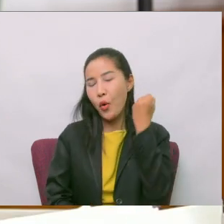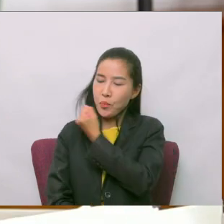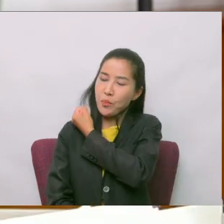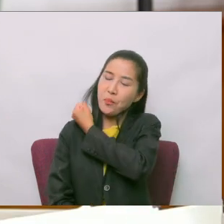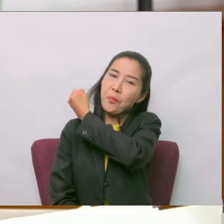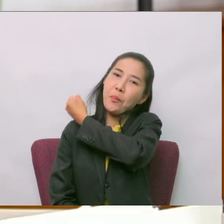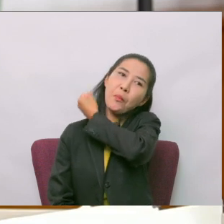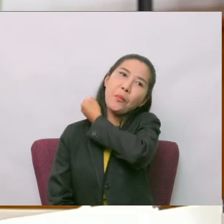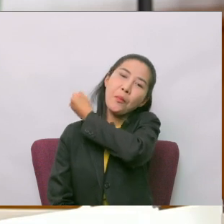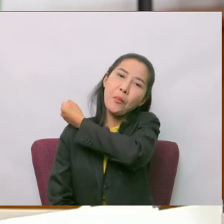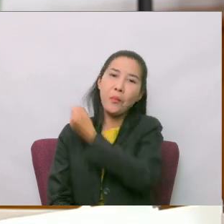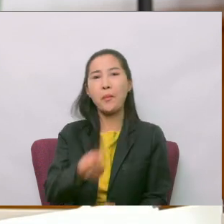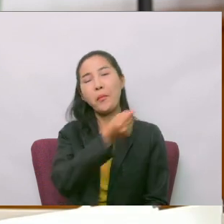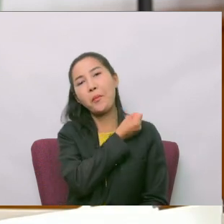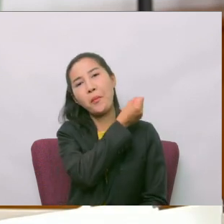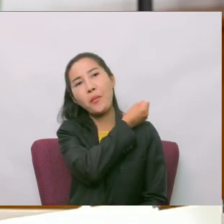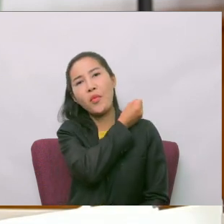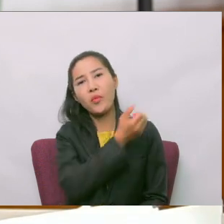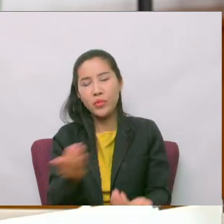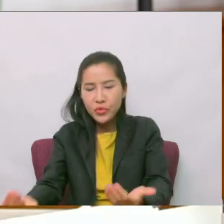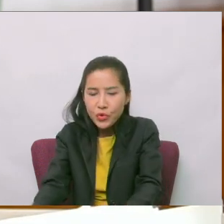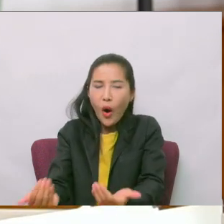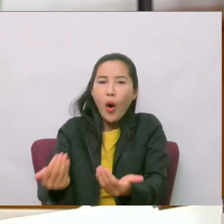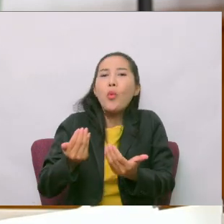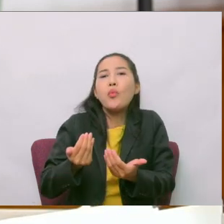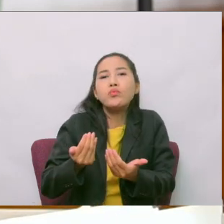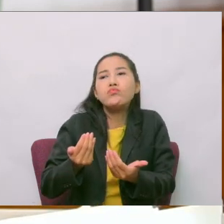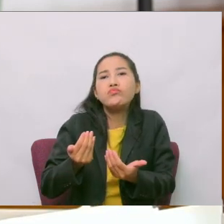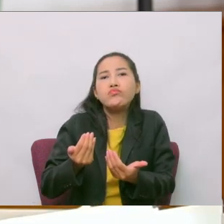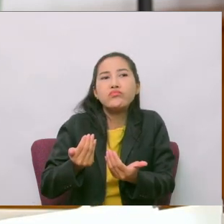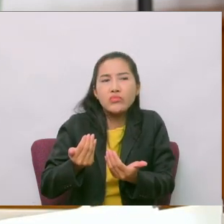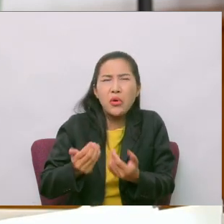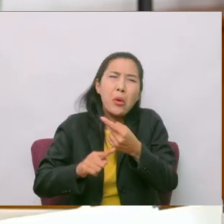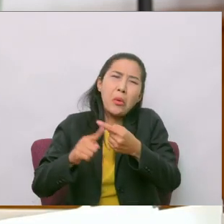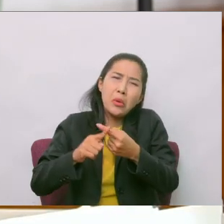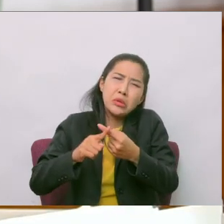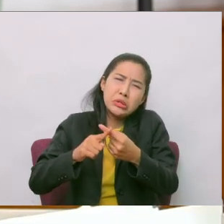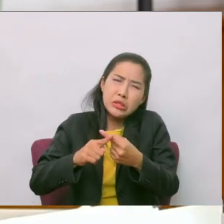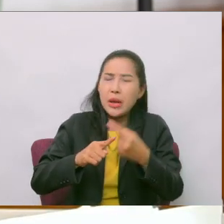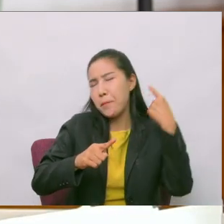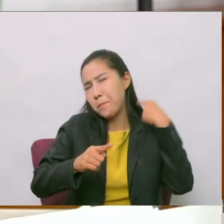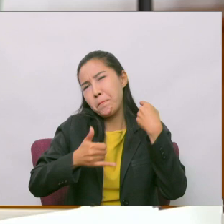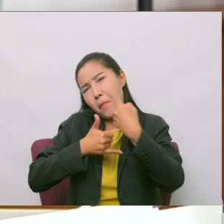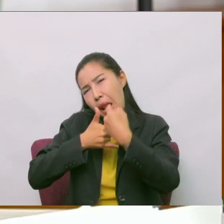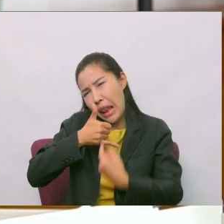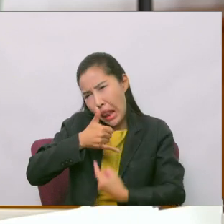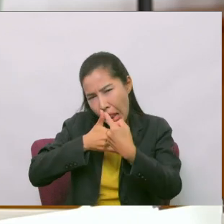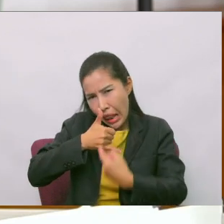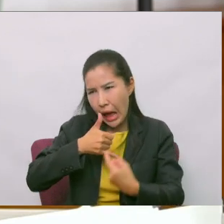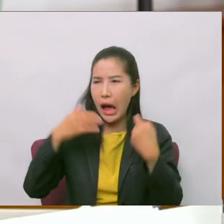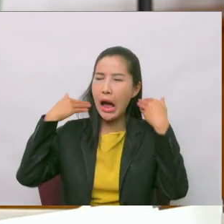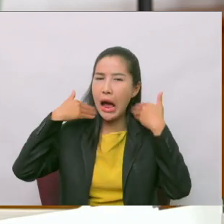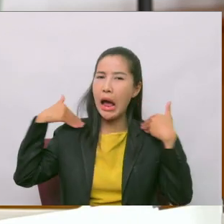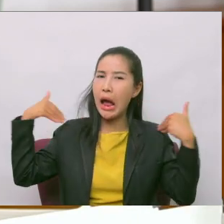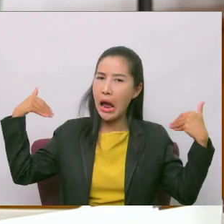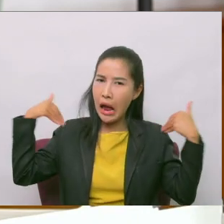างทีเราใช้แรงในการอุ้มลูกอุ้มน้องชมพู่อะค่ะเราก็จะปวดหลังแล้วก็ปวดช่วงไหล่นะคะแต่ถ้าบางทีก็จะให้ลูกเขาประคบ